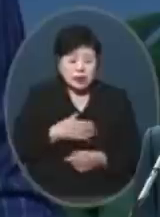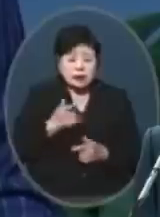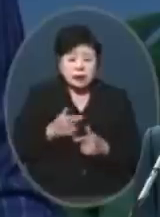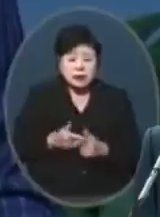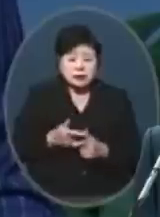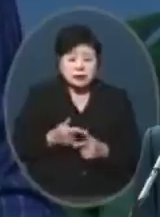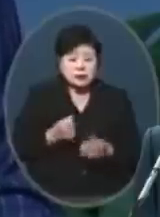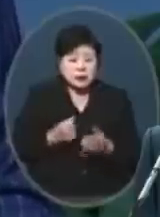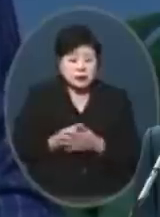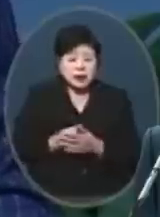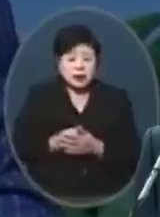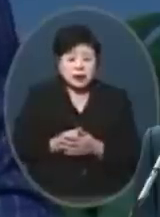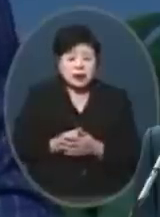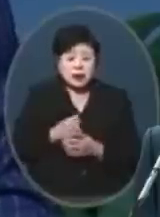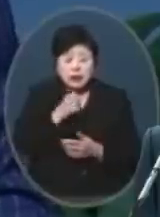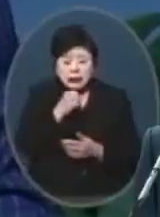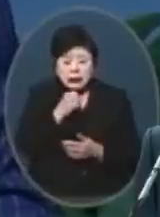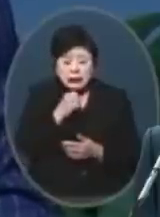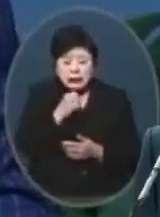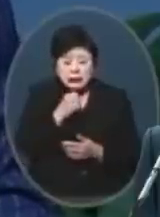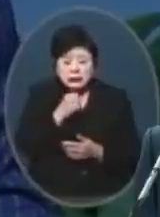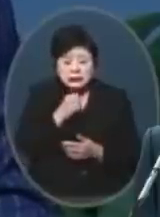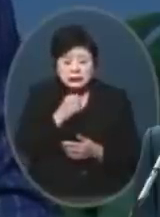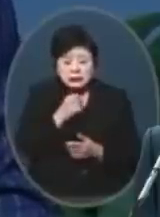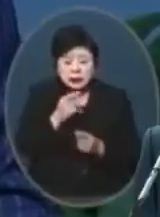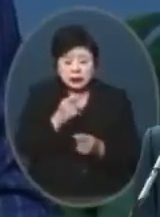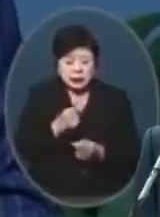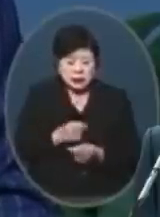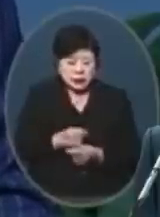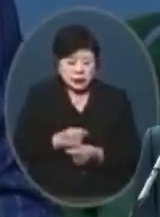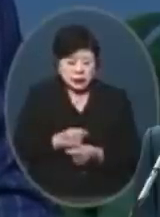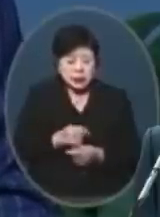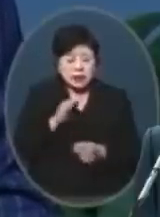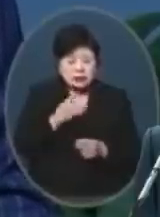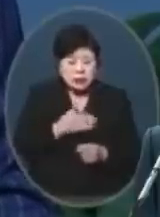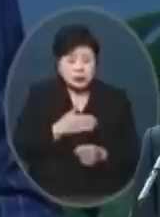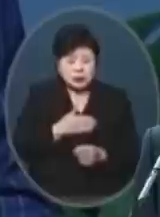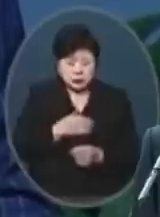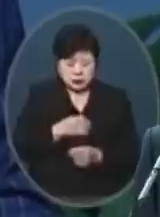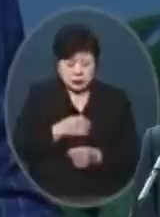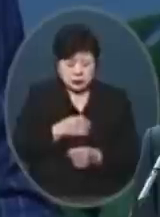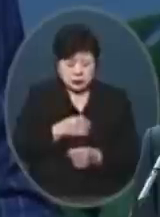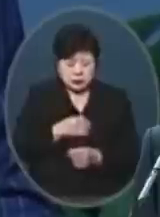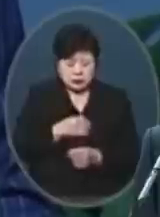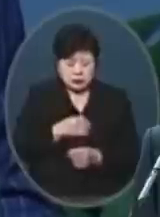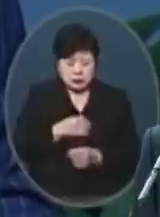예수님 때문에 가난합니다. 아주 잘못된